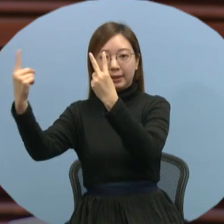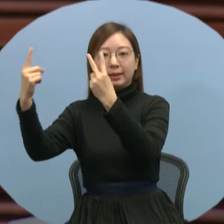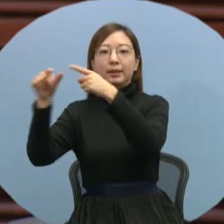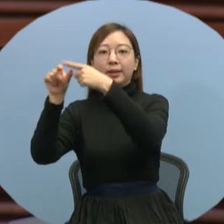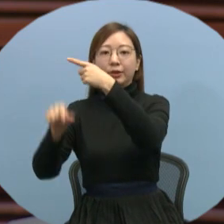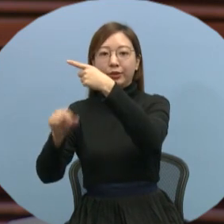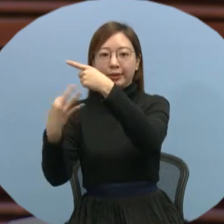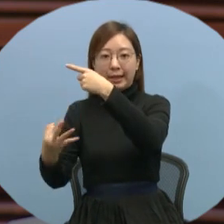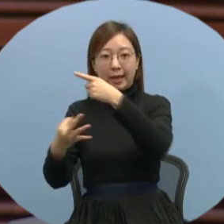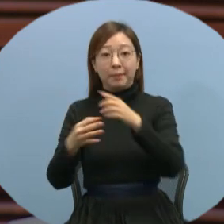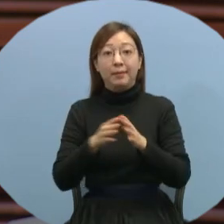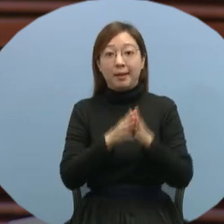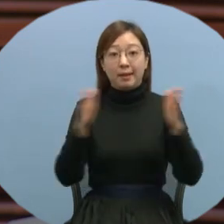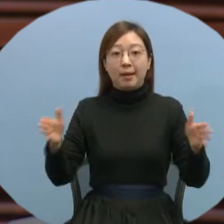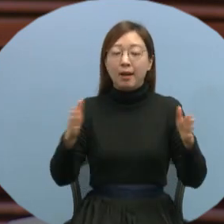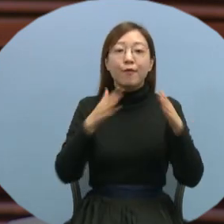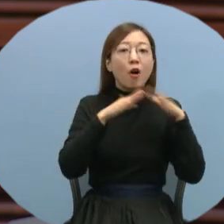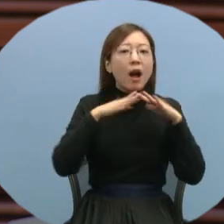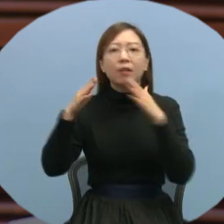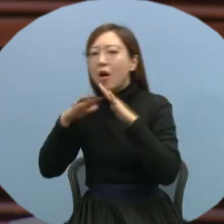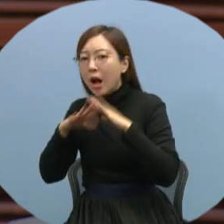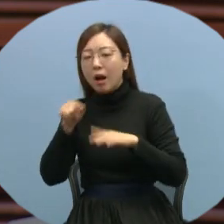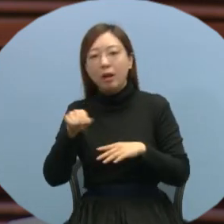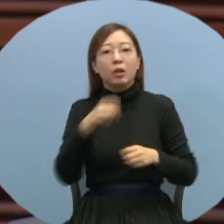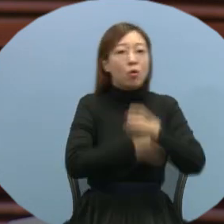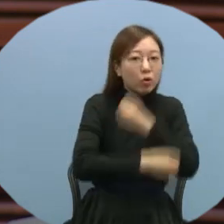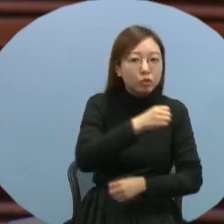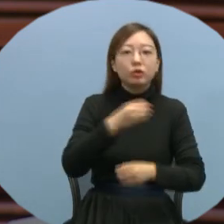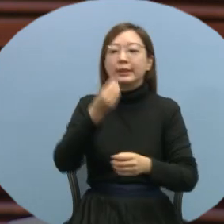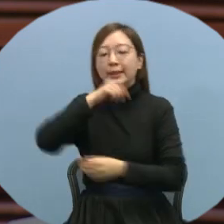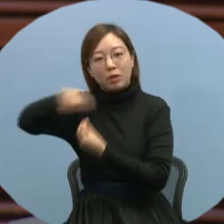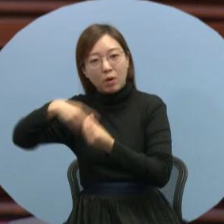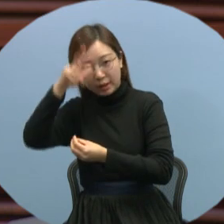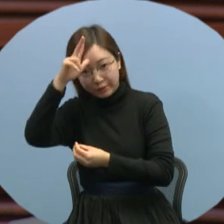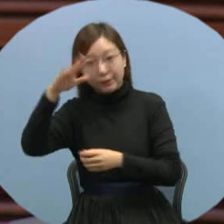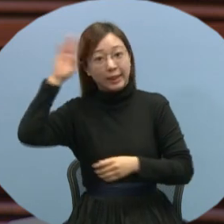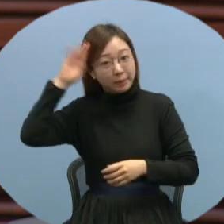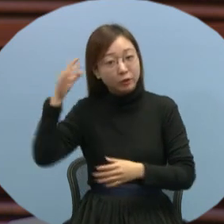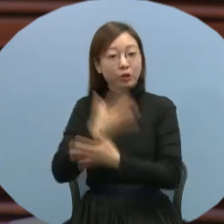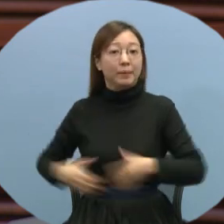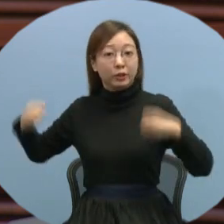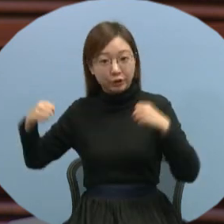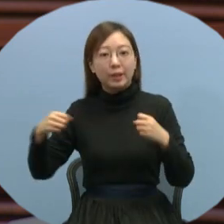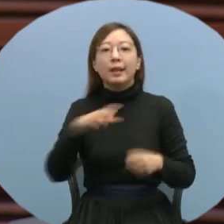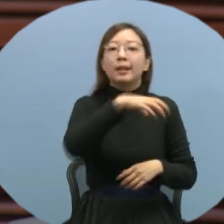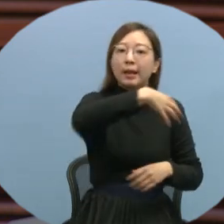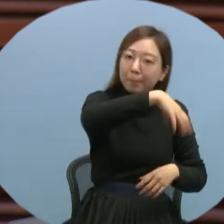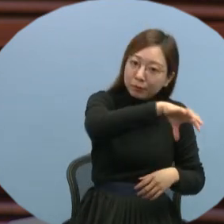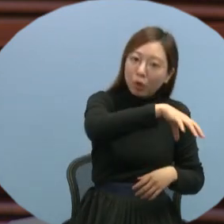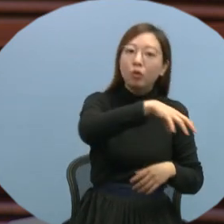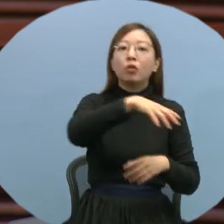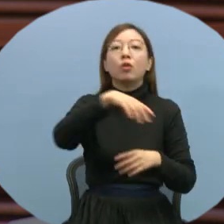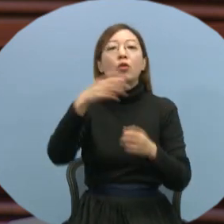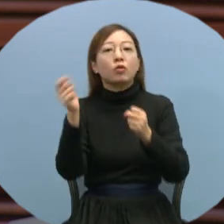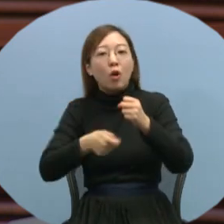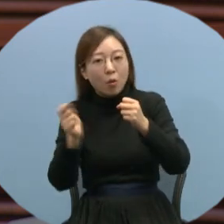2021年1月3日期間的兩個長假期為例，勞工處、食環署、警務處和康文署在金鐘天馬公園、銅